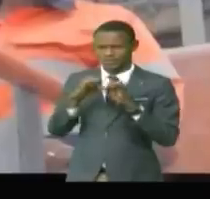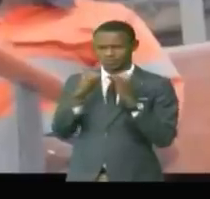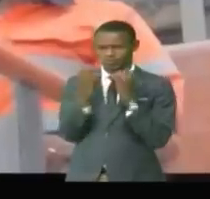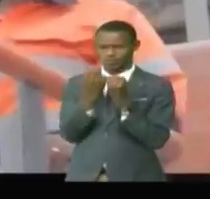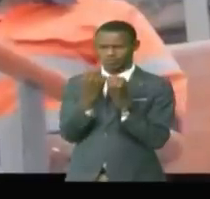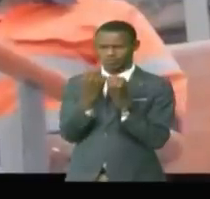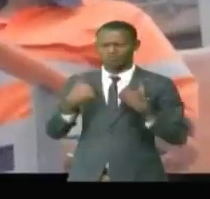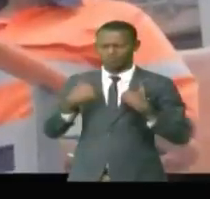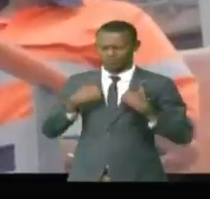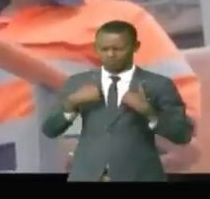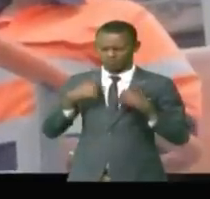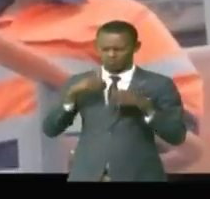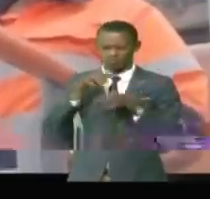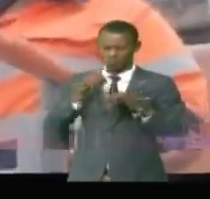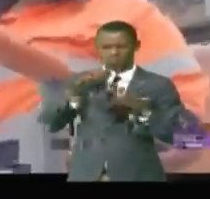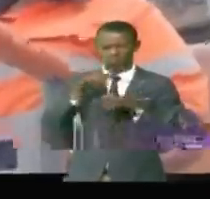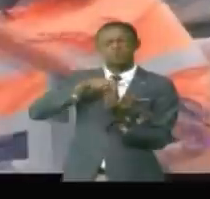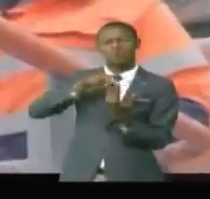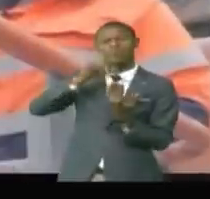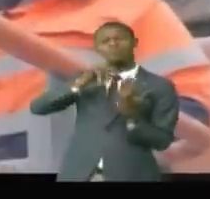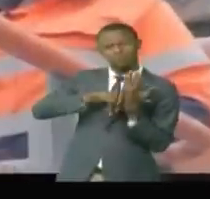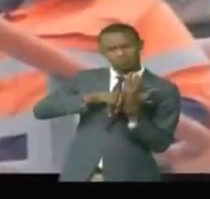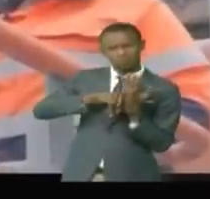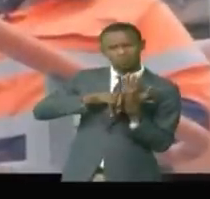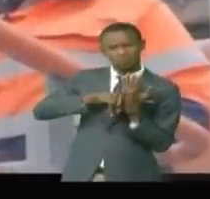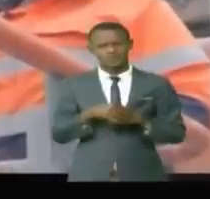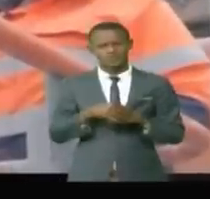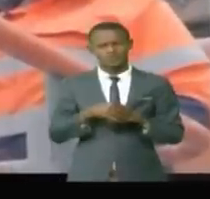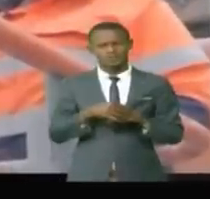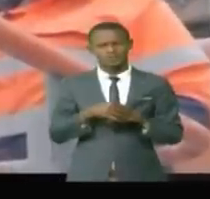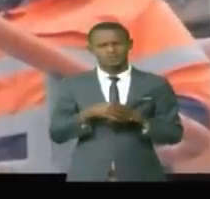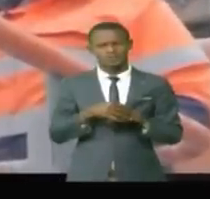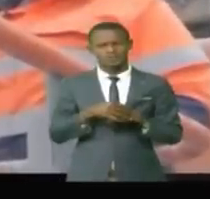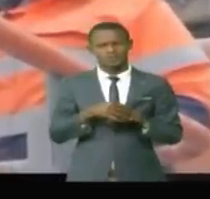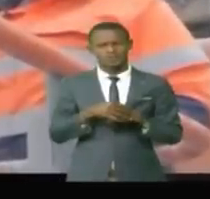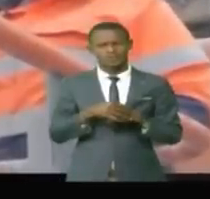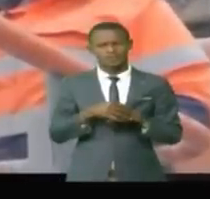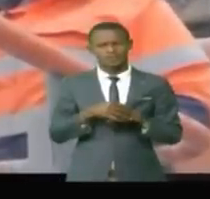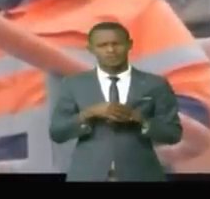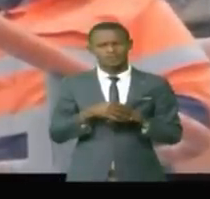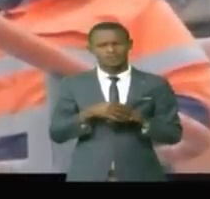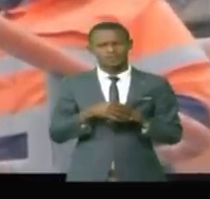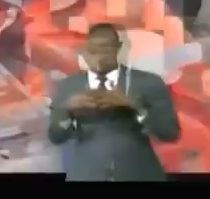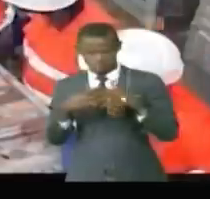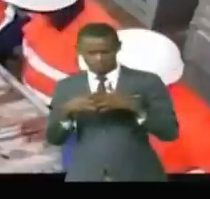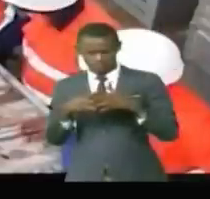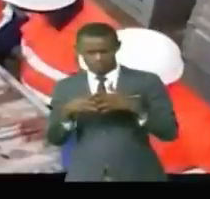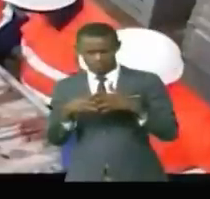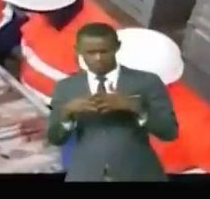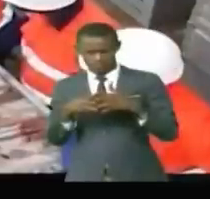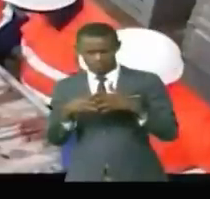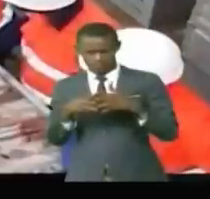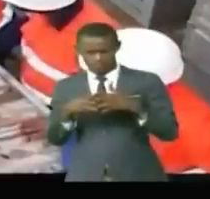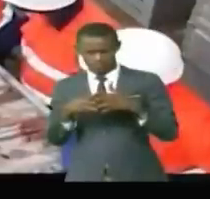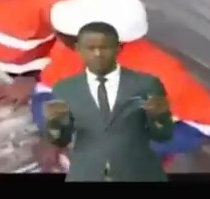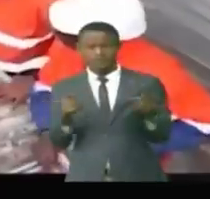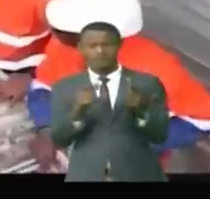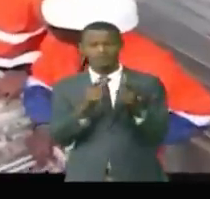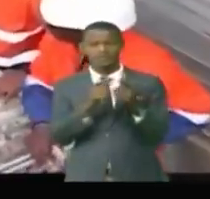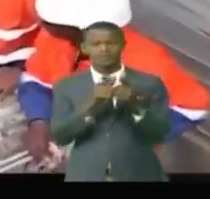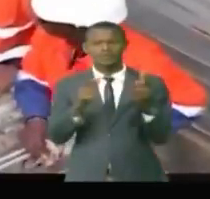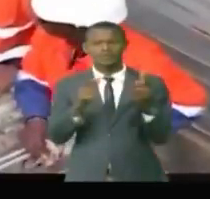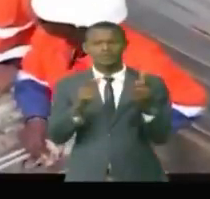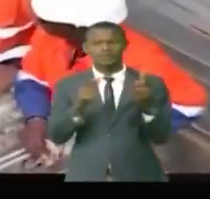théâtre. J'ai s'appuie sur la position récente d'une flotte d'engins de grande capacité permettant